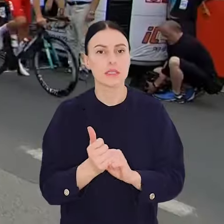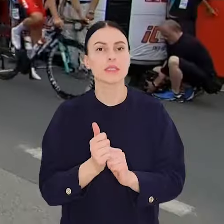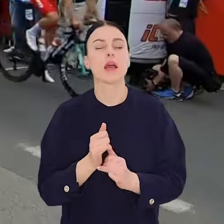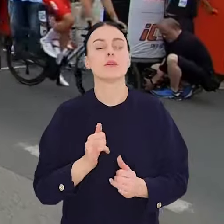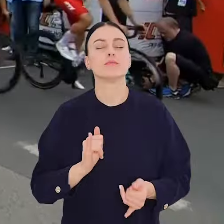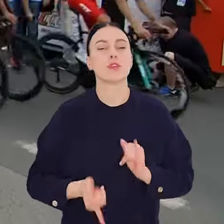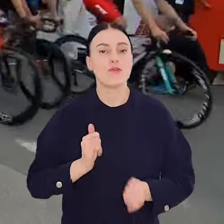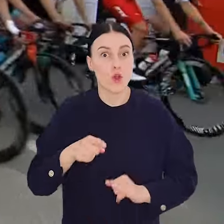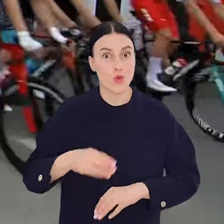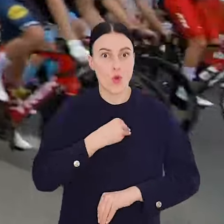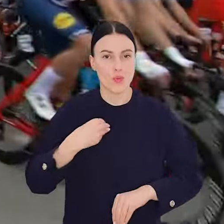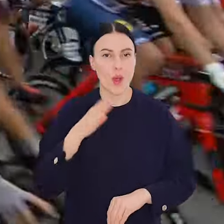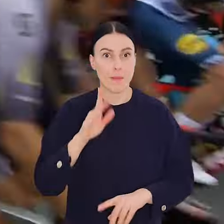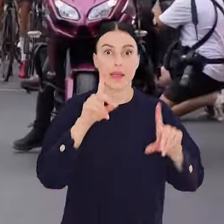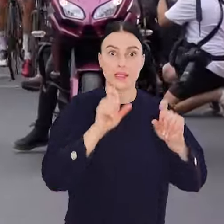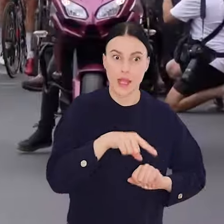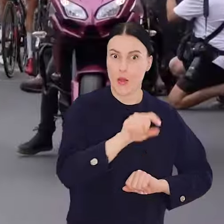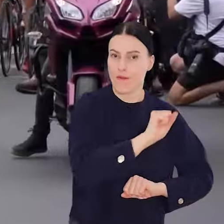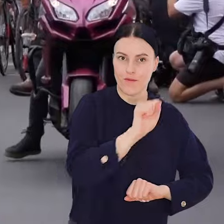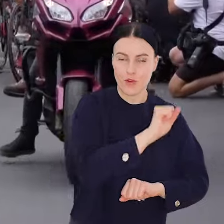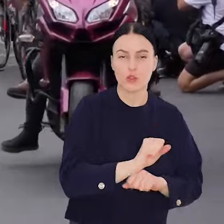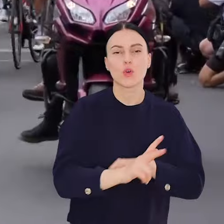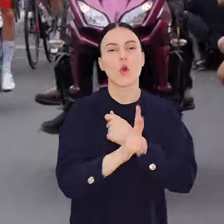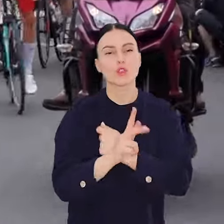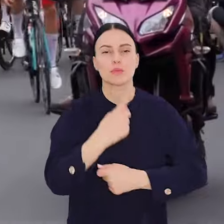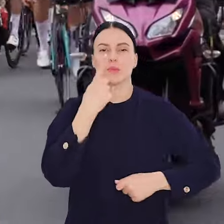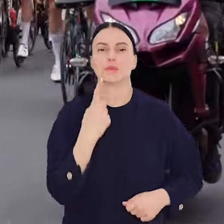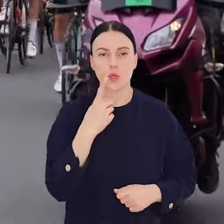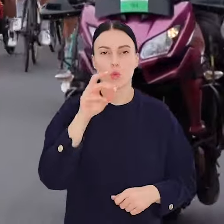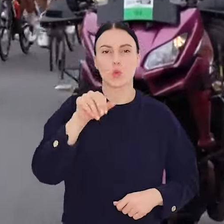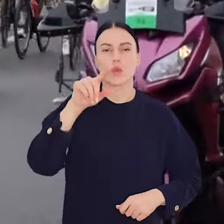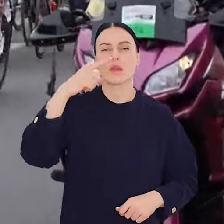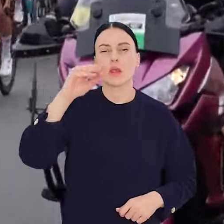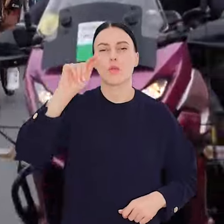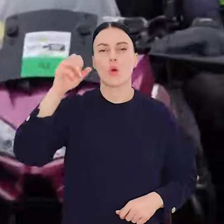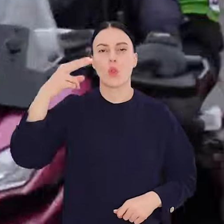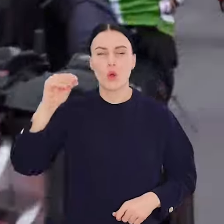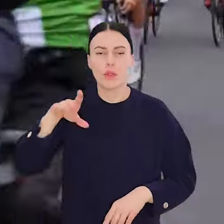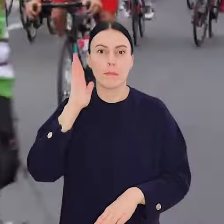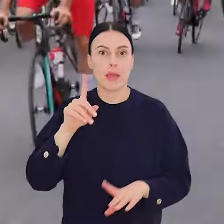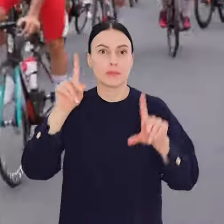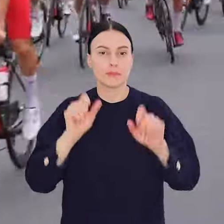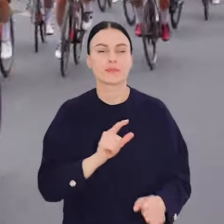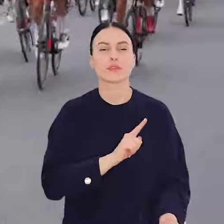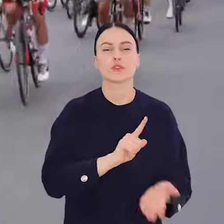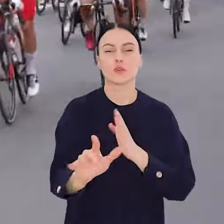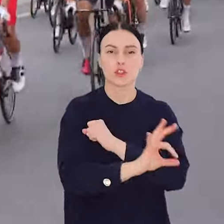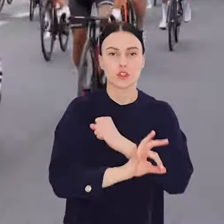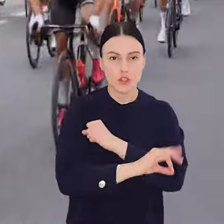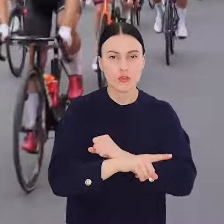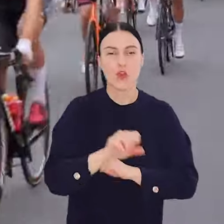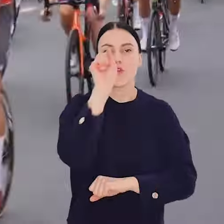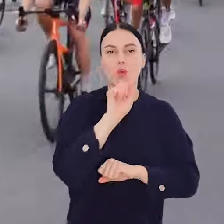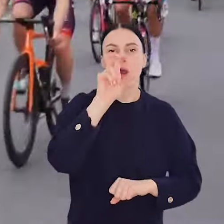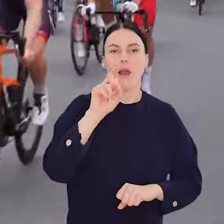Najpopularniejszy wyścig kolarski w Polsce wystartuje z Wrocławia. 81. Tour de Pologne rozpocznie się 12